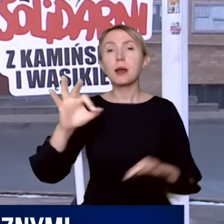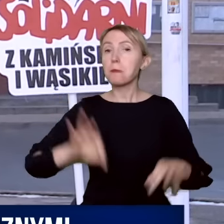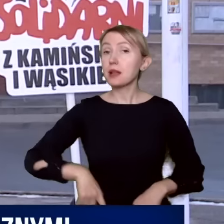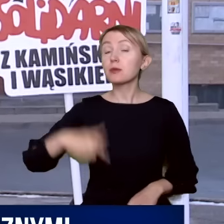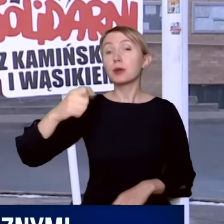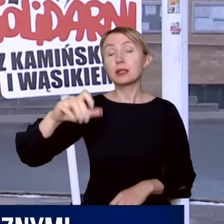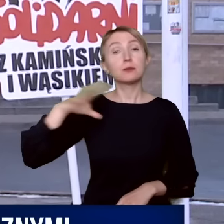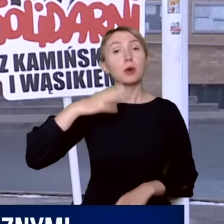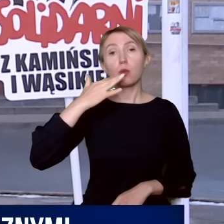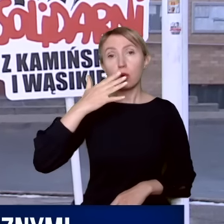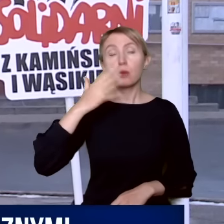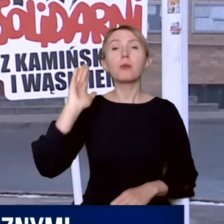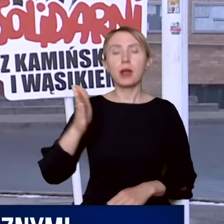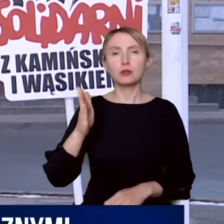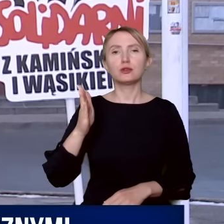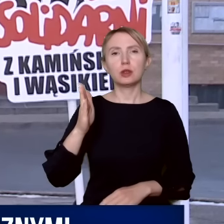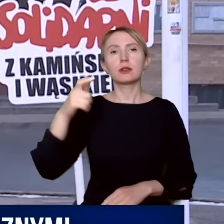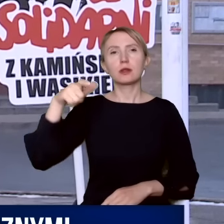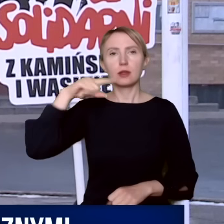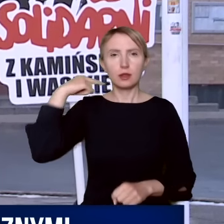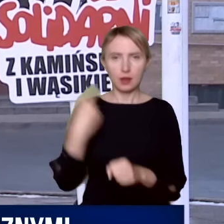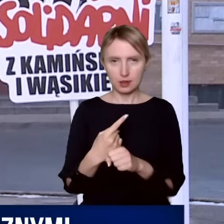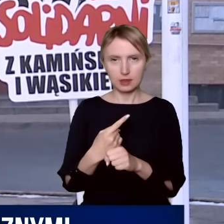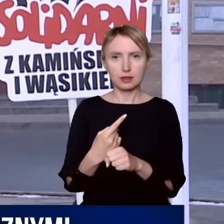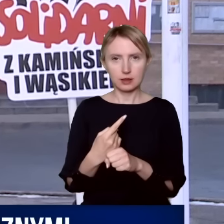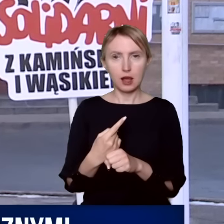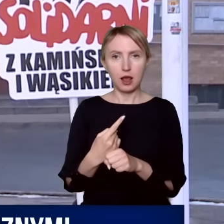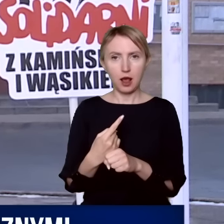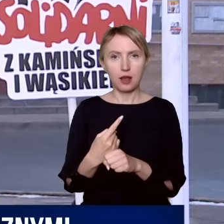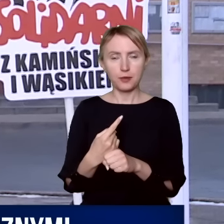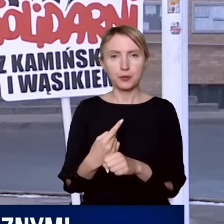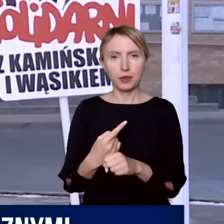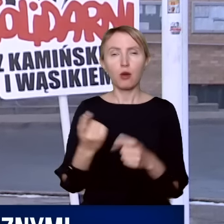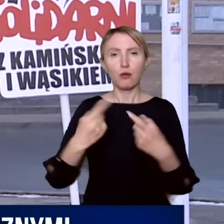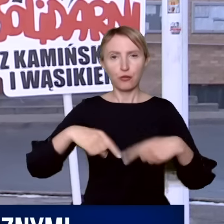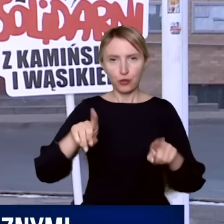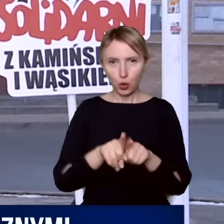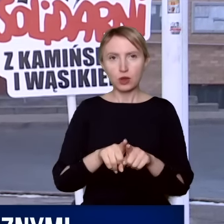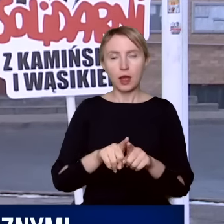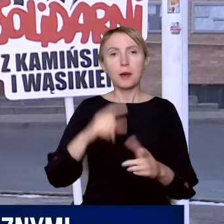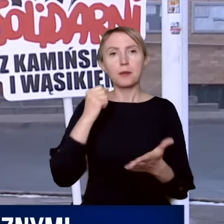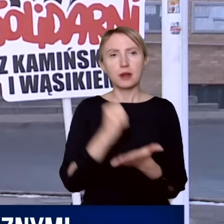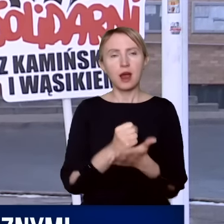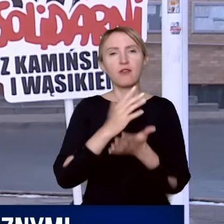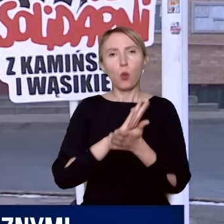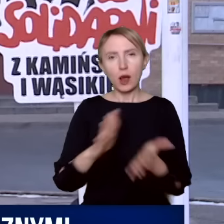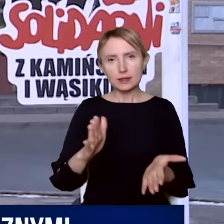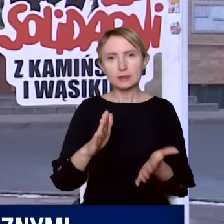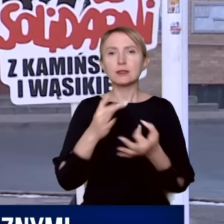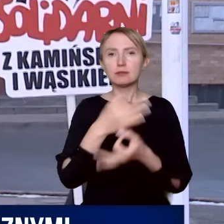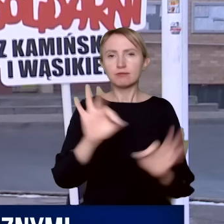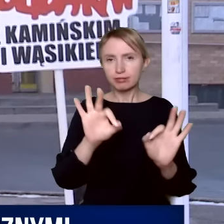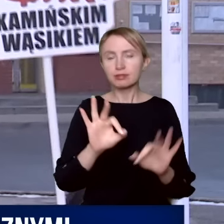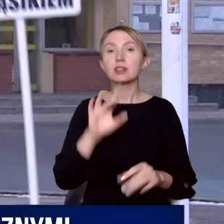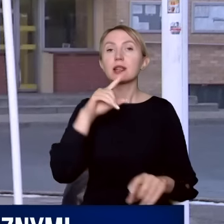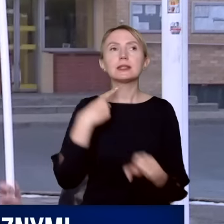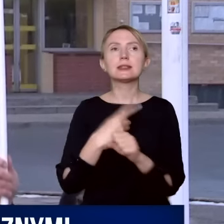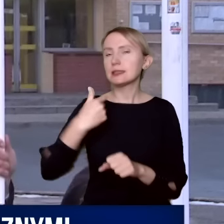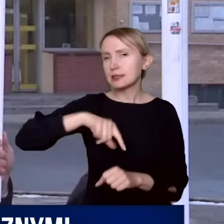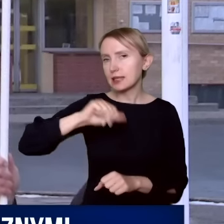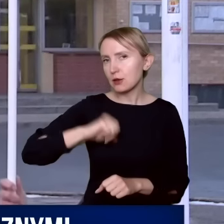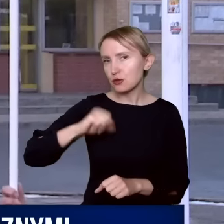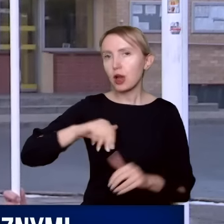że podejmie taką decyzję o zastosowaniu prawa łaski, aktu łaski. Na tę decyzję czekamy. Być